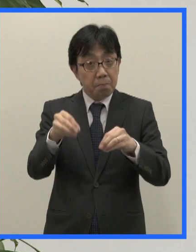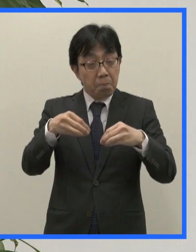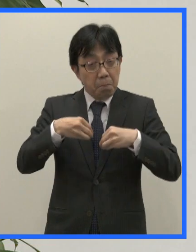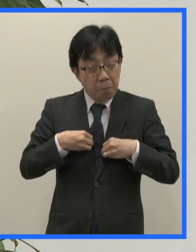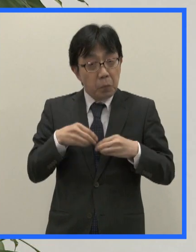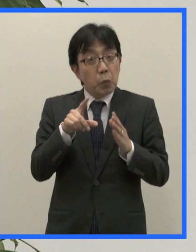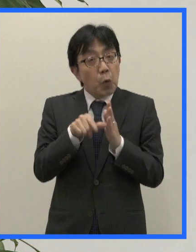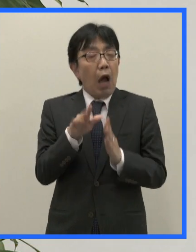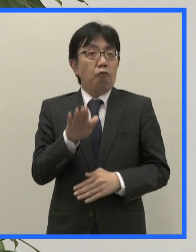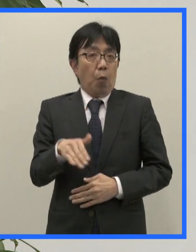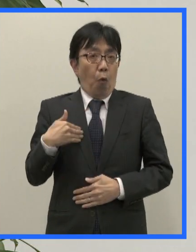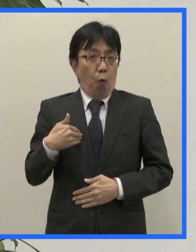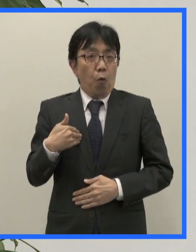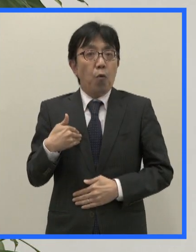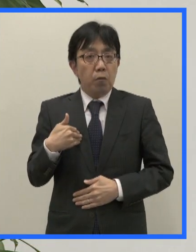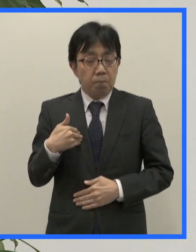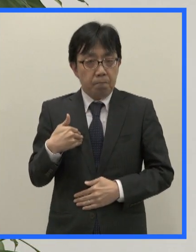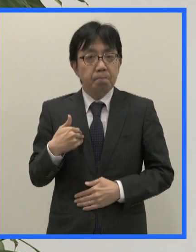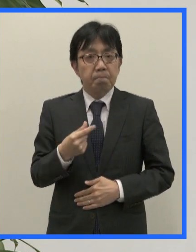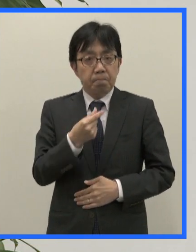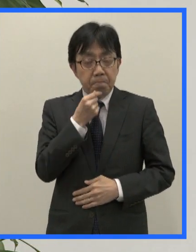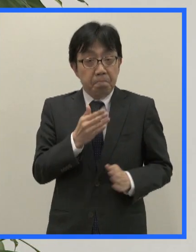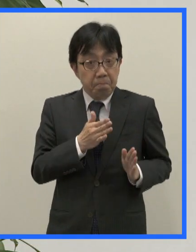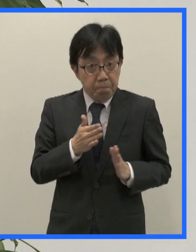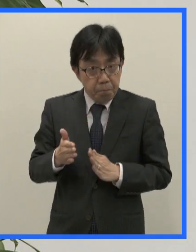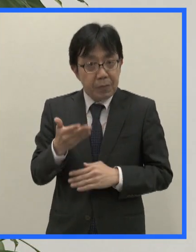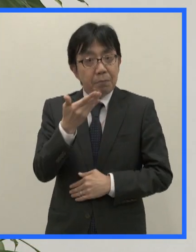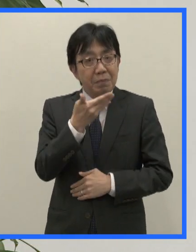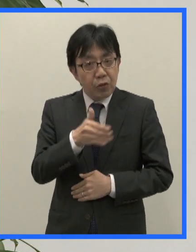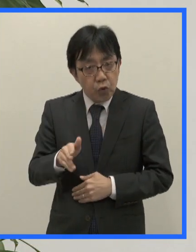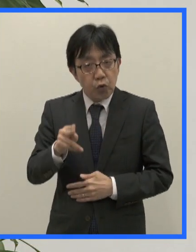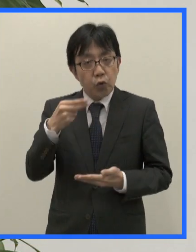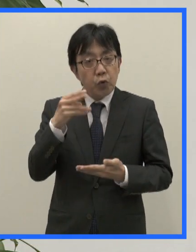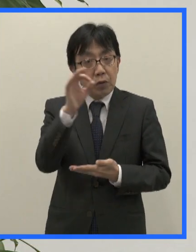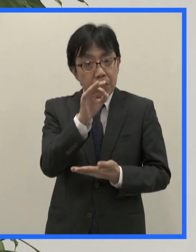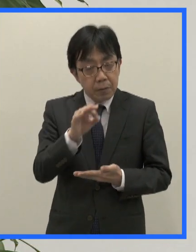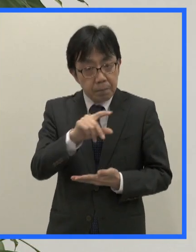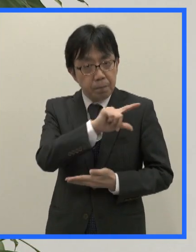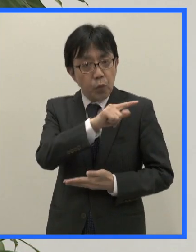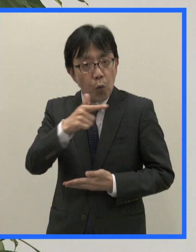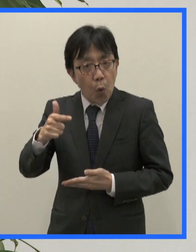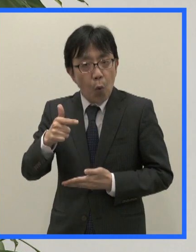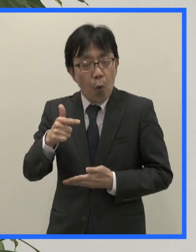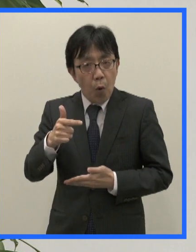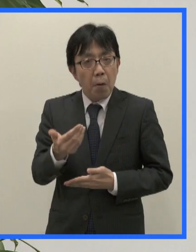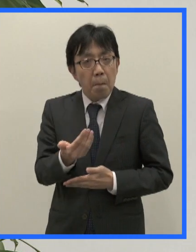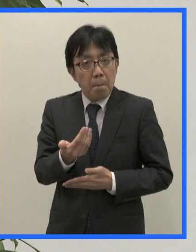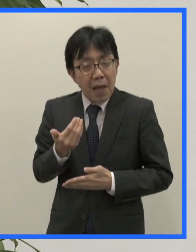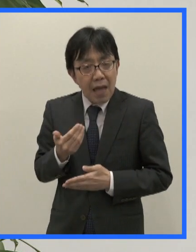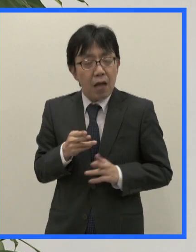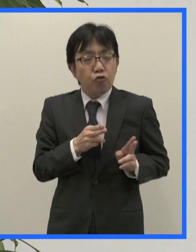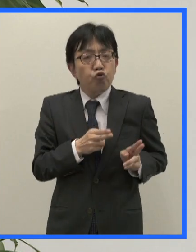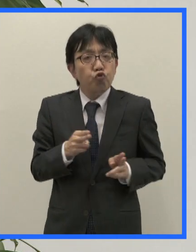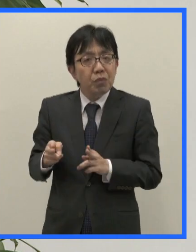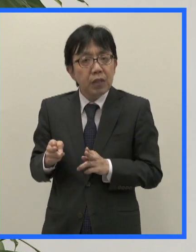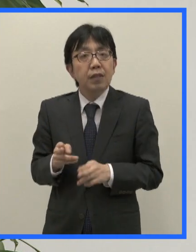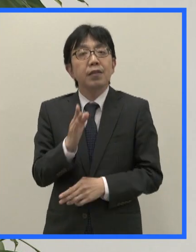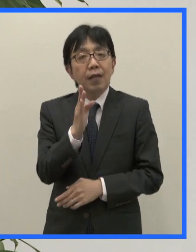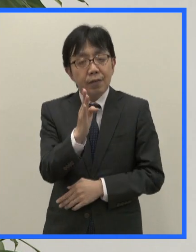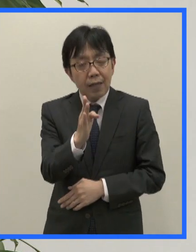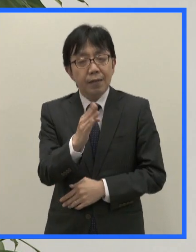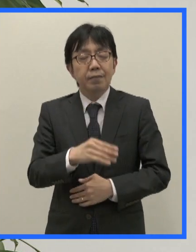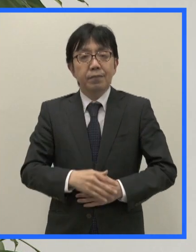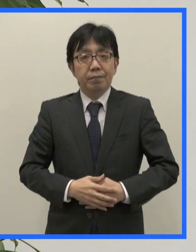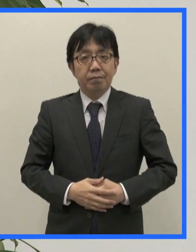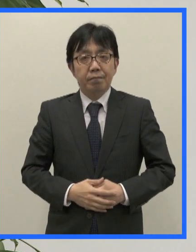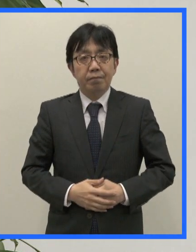完成してしまうかもしれませんその時に備えて水生活必需品など最低限の準備し